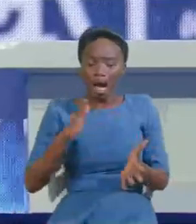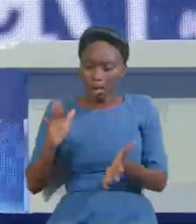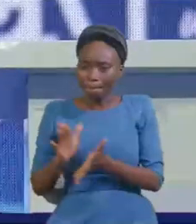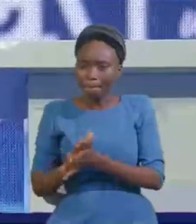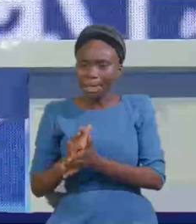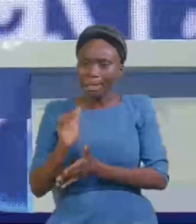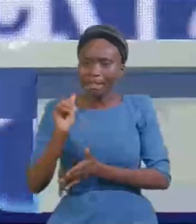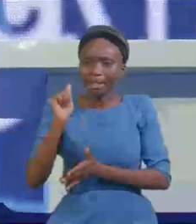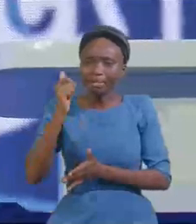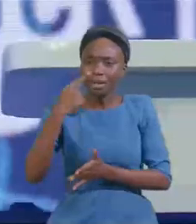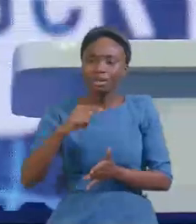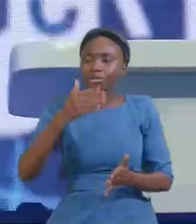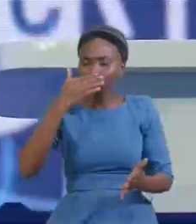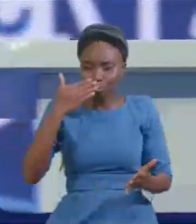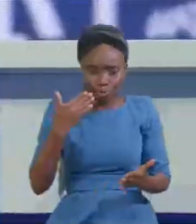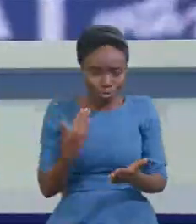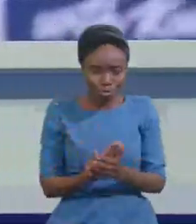détournez-vous, repentez-vous